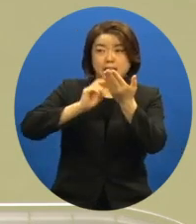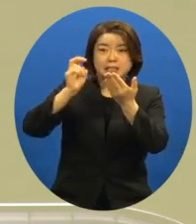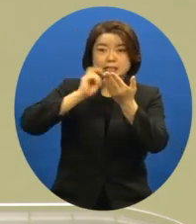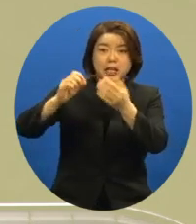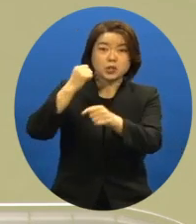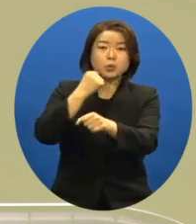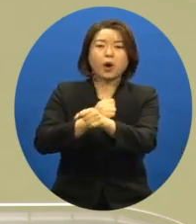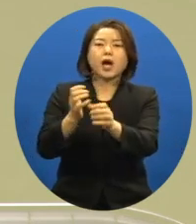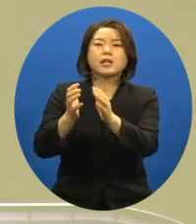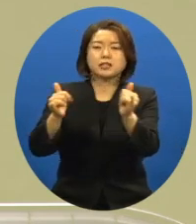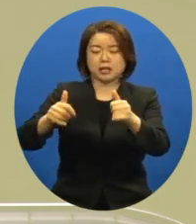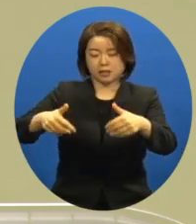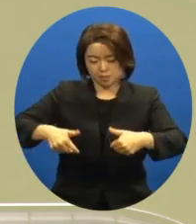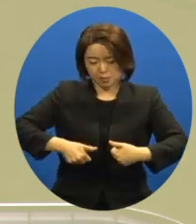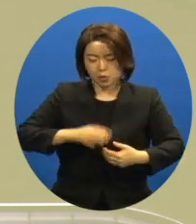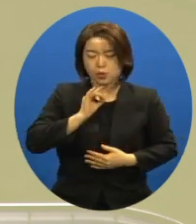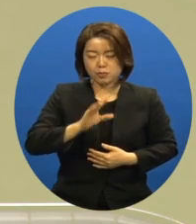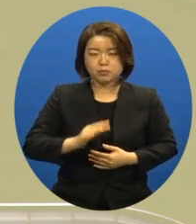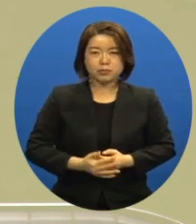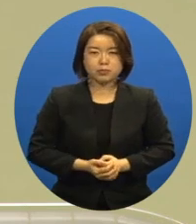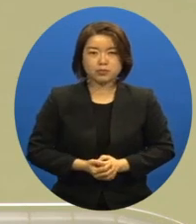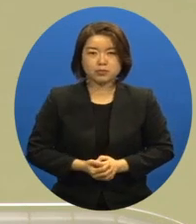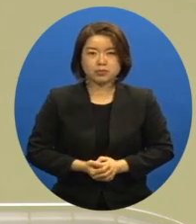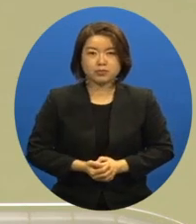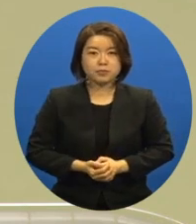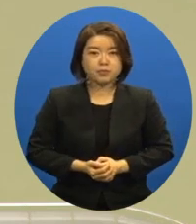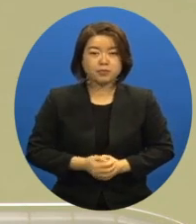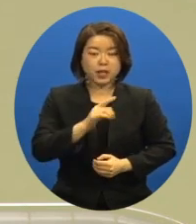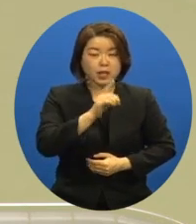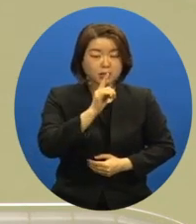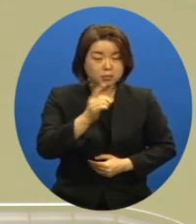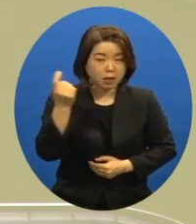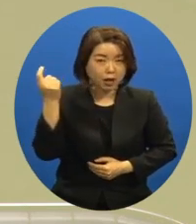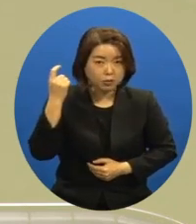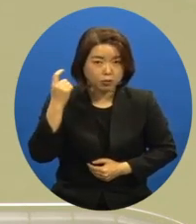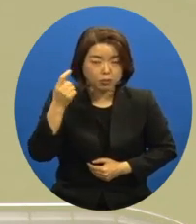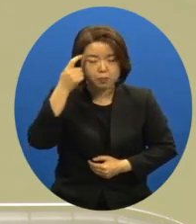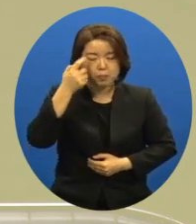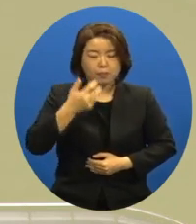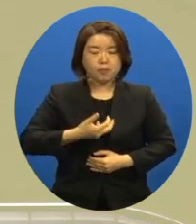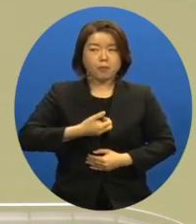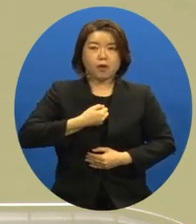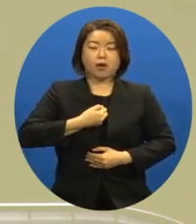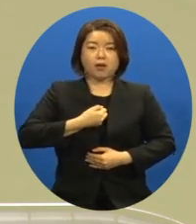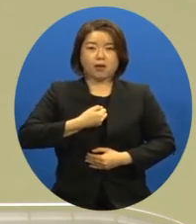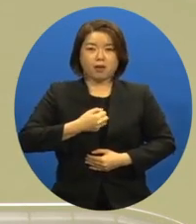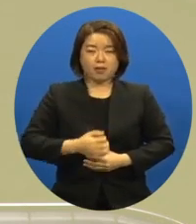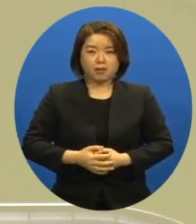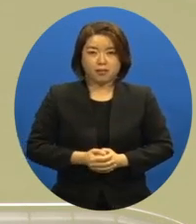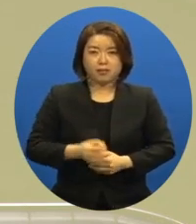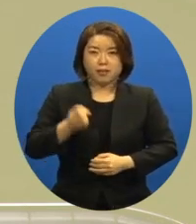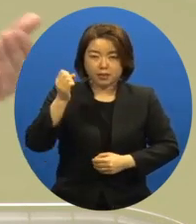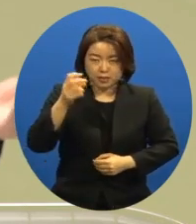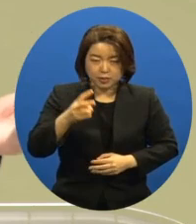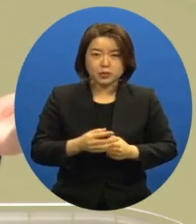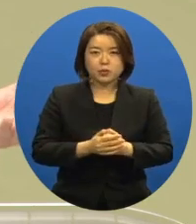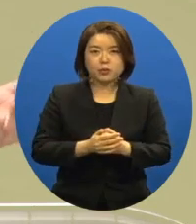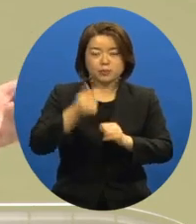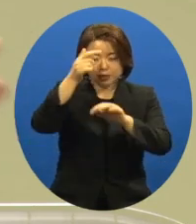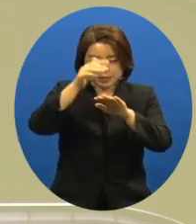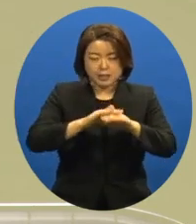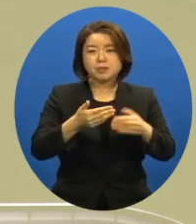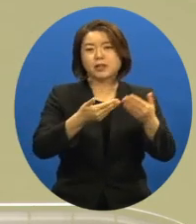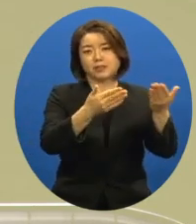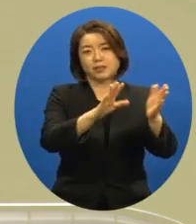찬송하는 사람이 필요할 뿐이다. 그 말을 듣고 충격을 받았습니다. 그리고 예배를 드릴